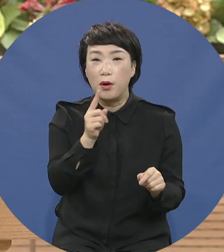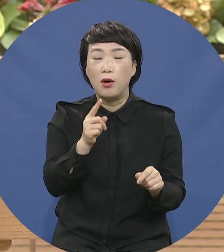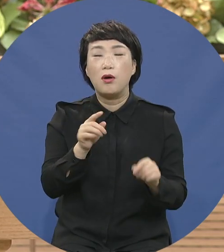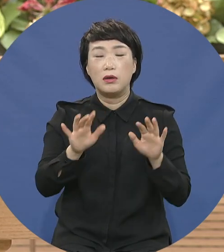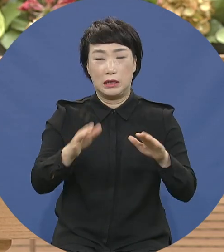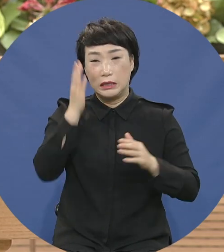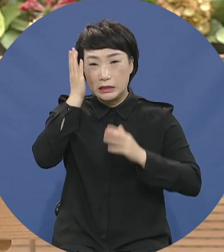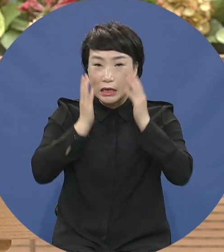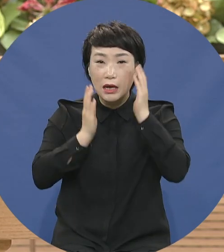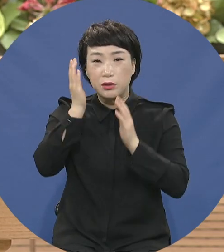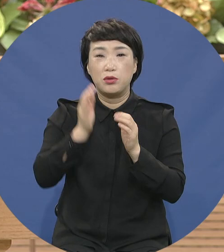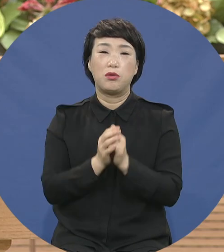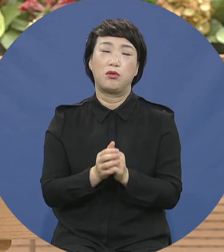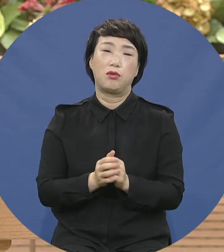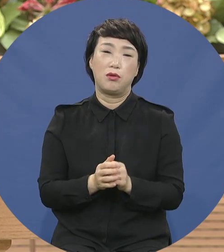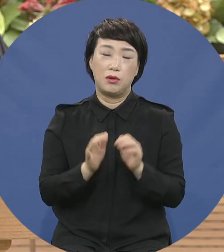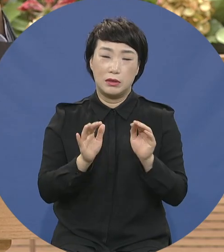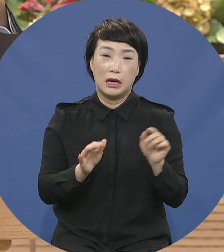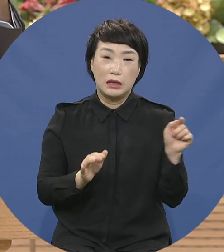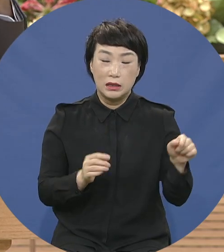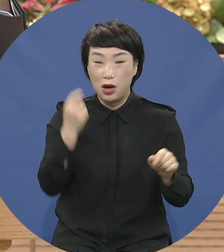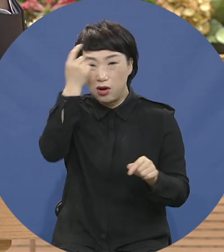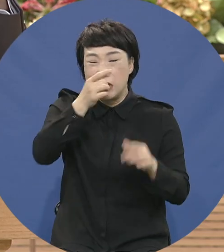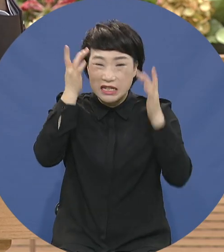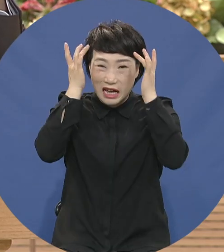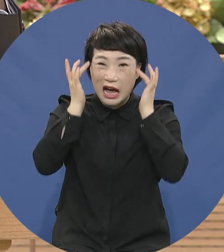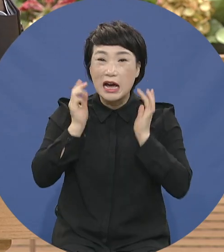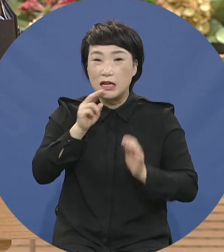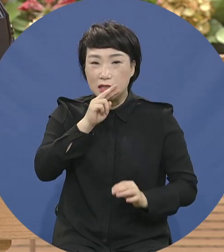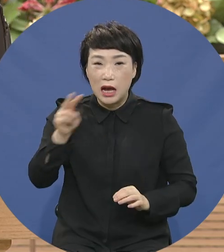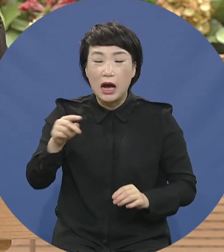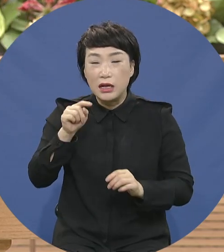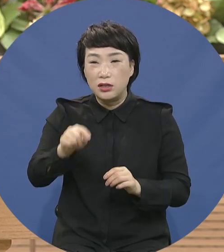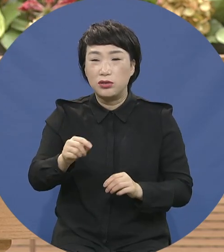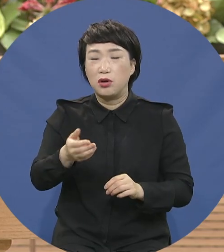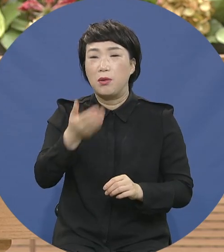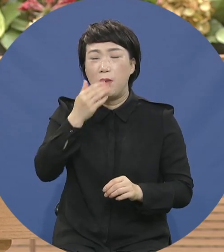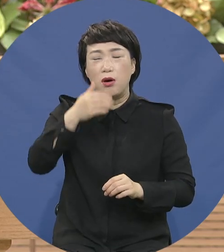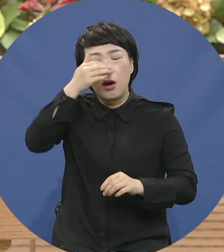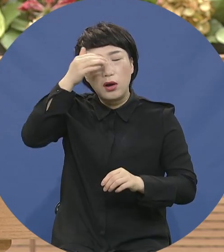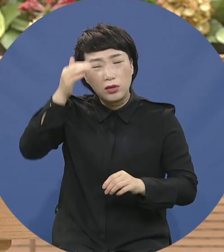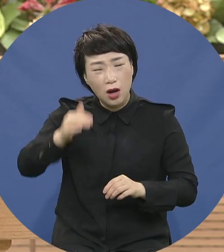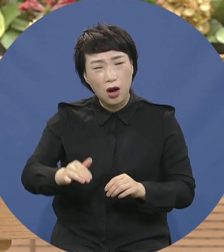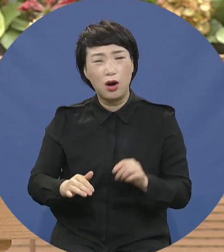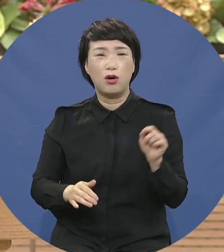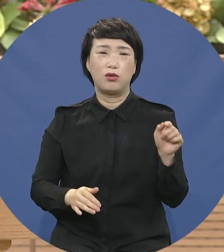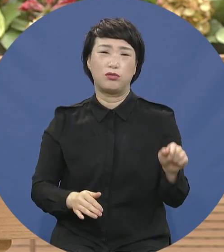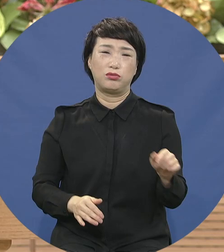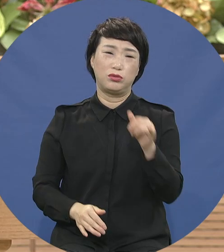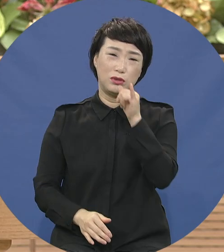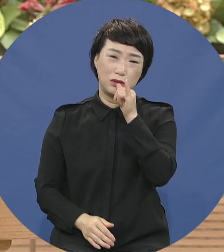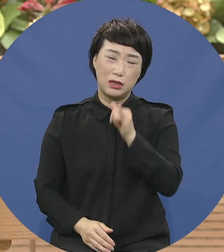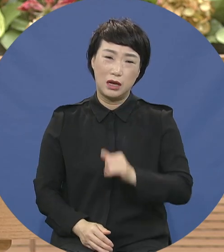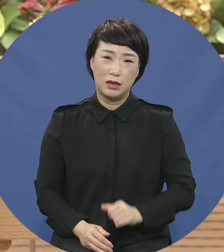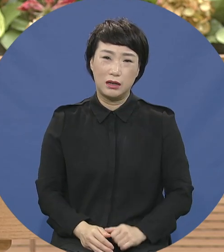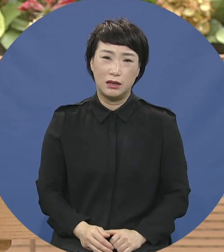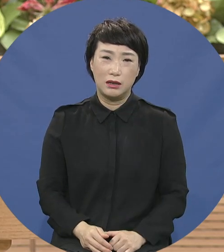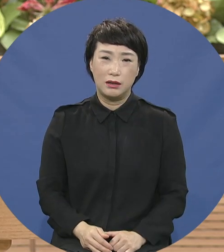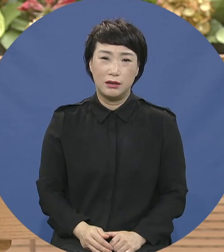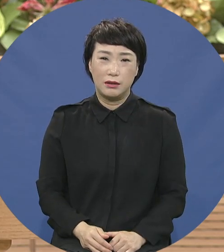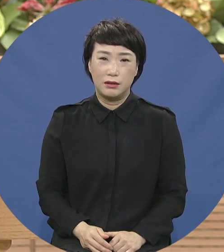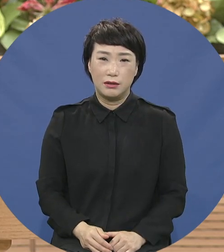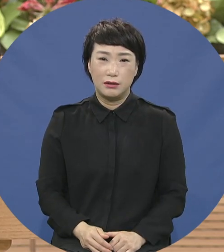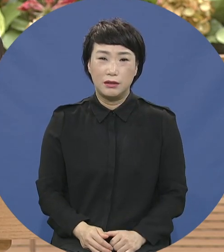것은 채소뿐이야. 네 얼굴에 땀이 흘러야 그것도 피가 켜고 식물을